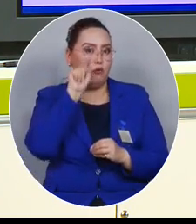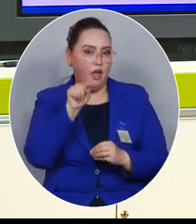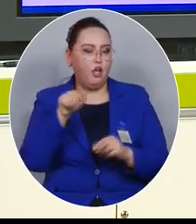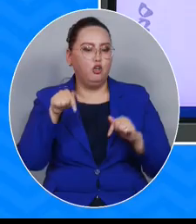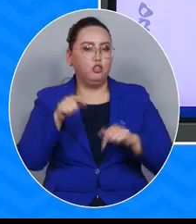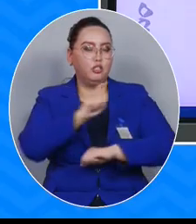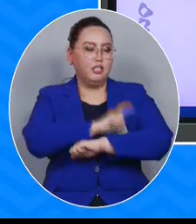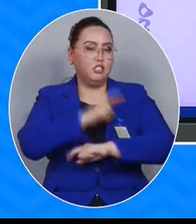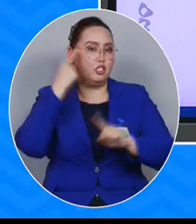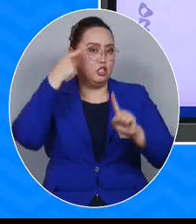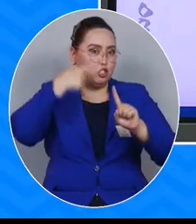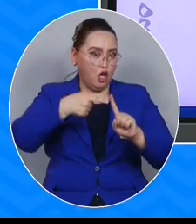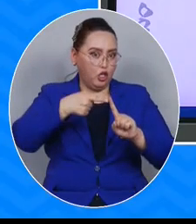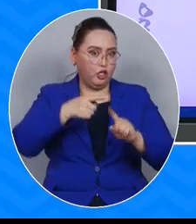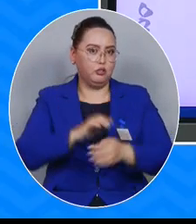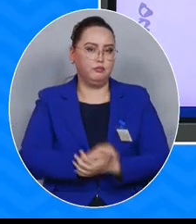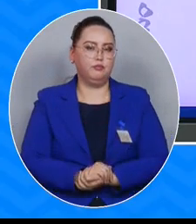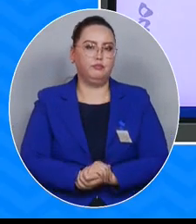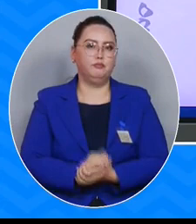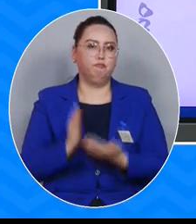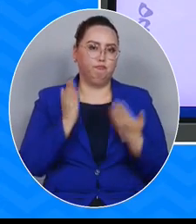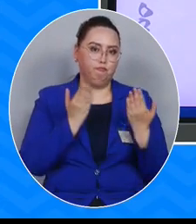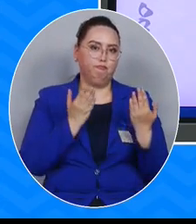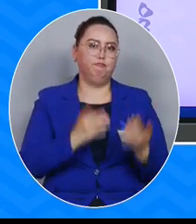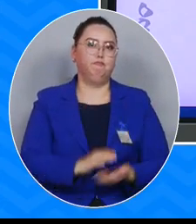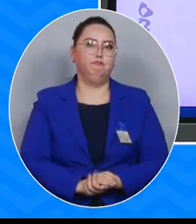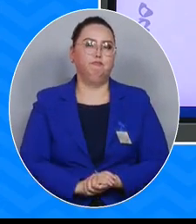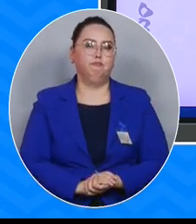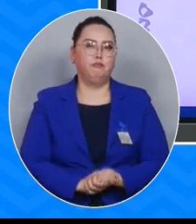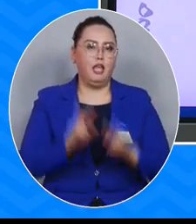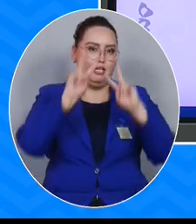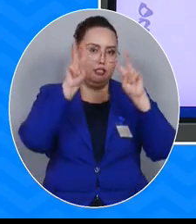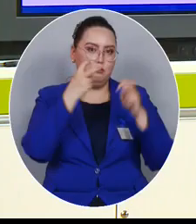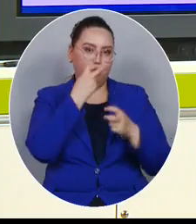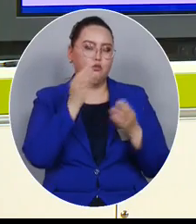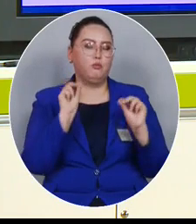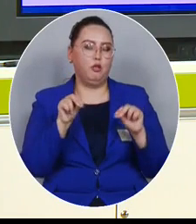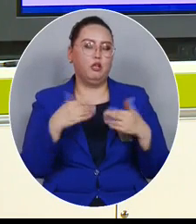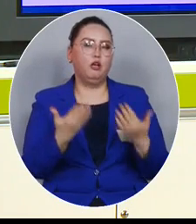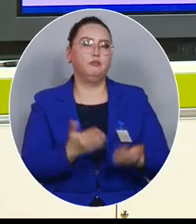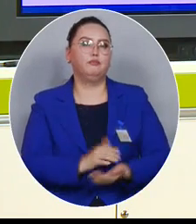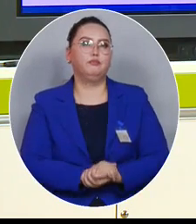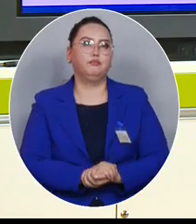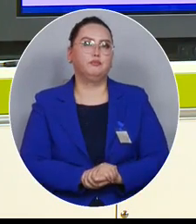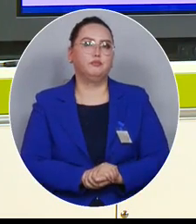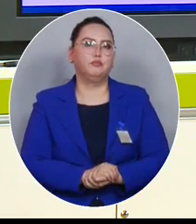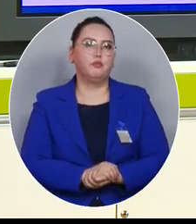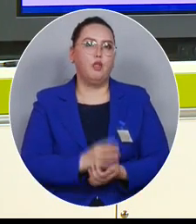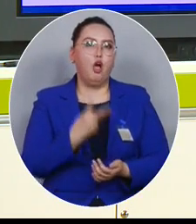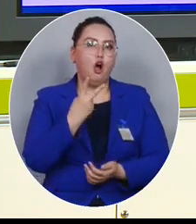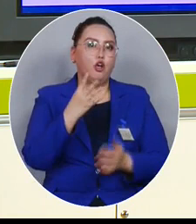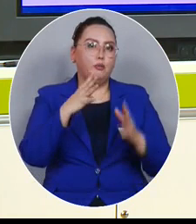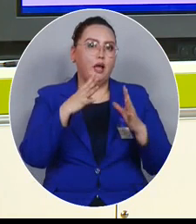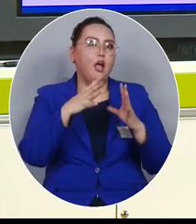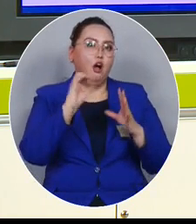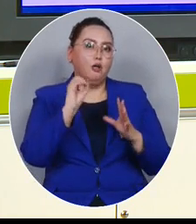зорилуғ, ихэн хэб майгээн үнцэн шэнжийг ялган тайнах. Гэсэээ эй мэчээлэг бүгдэрээв үнцэнээ. Хоэр маүнг арвунай маүнг дааал гулдарсээх,